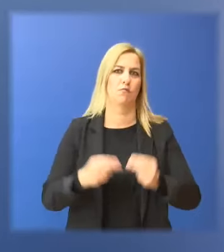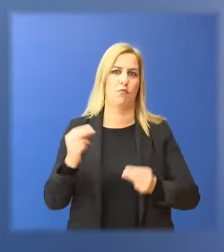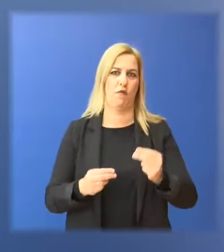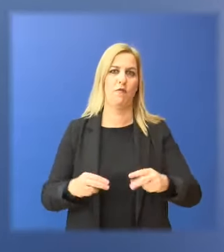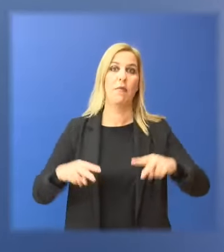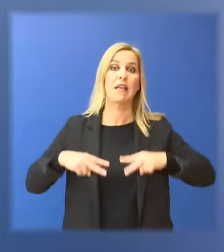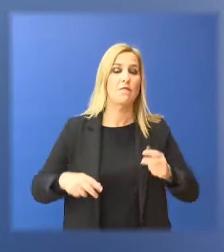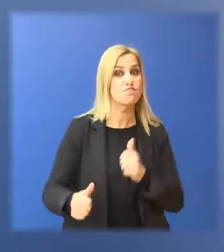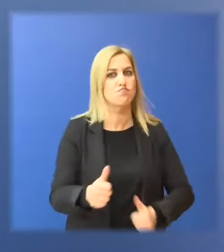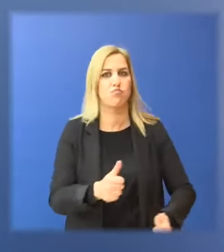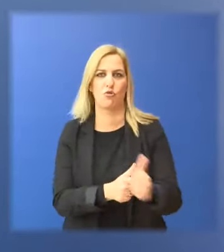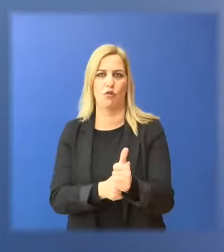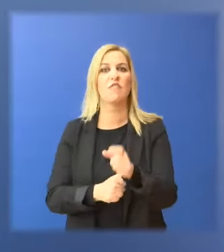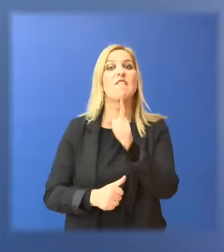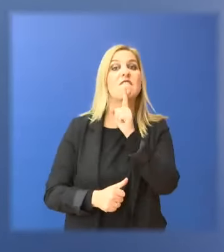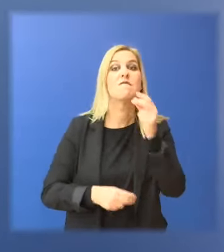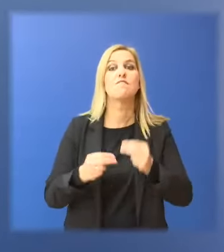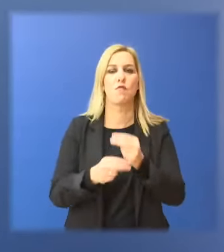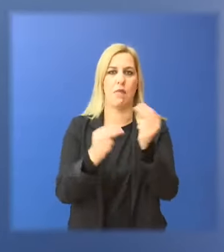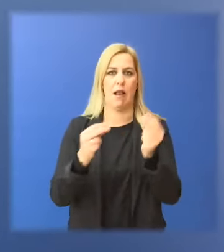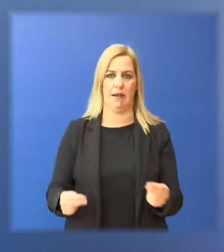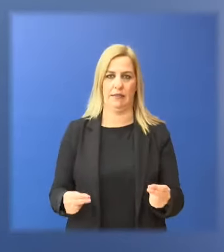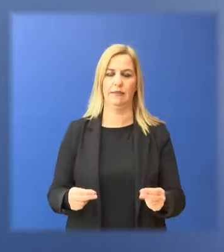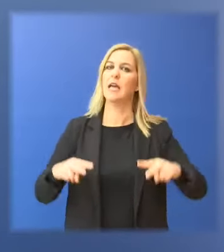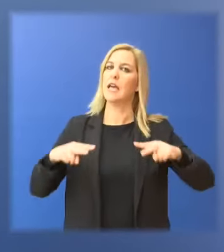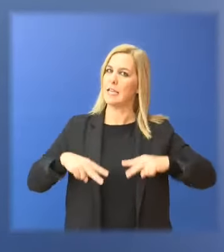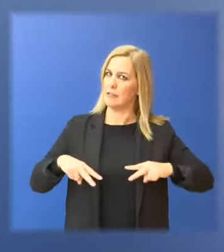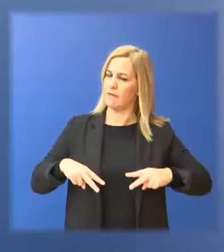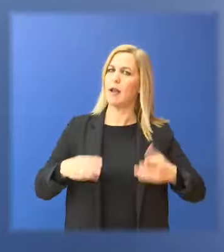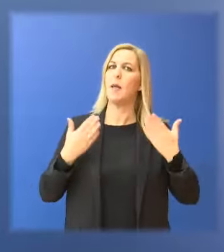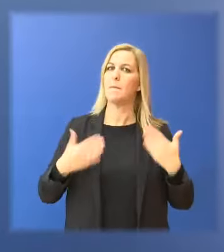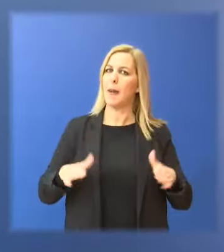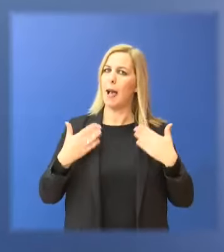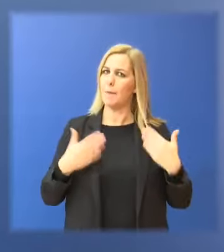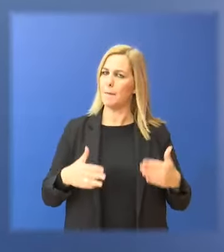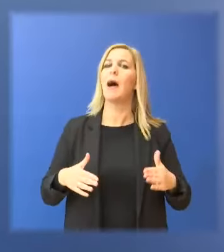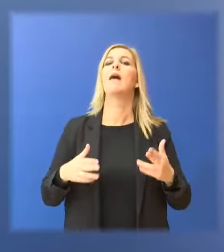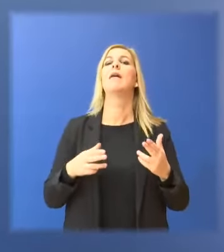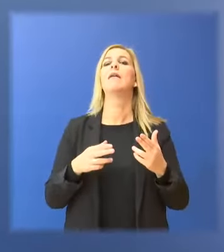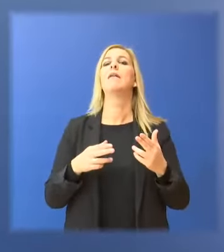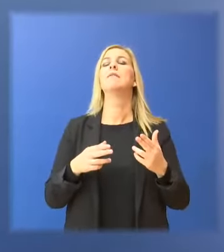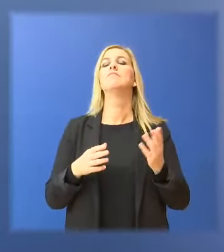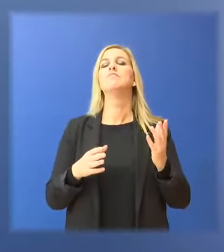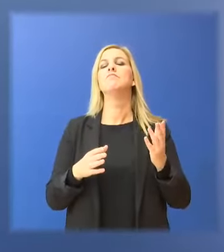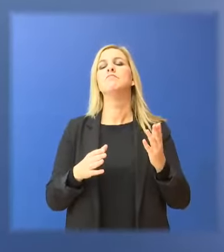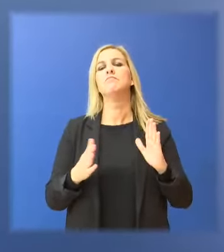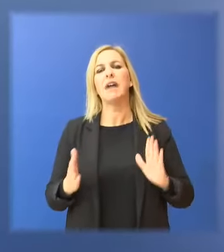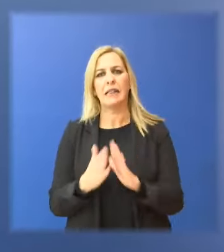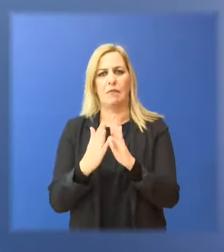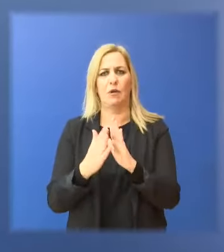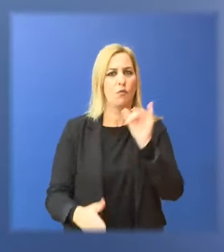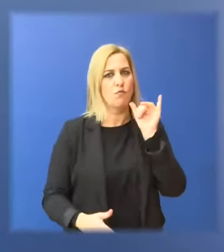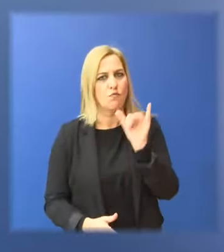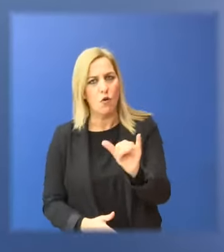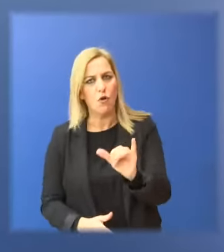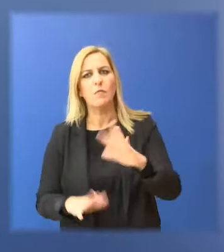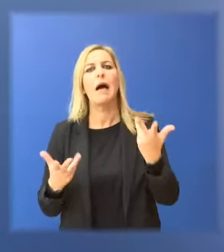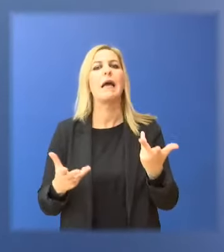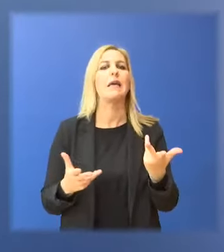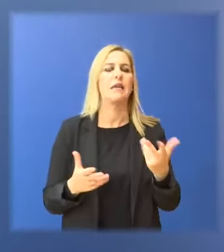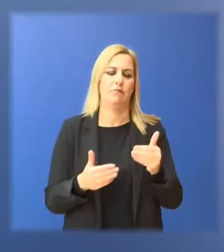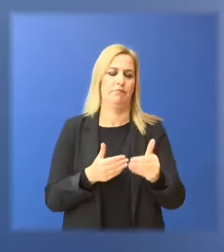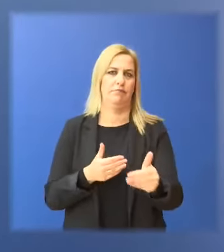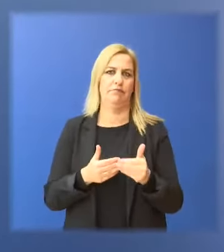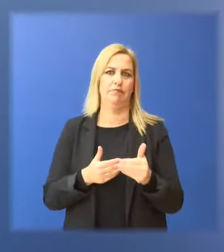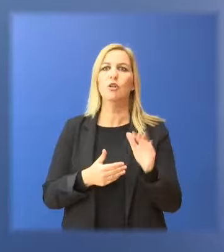της κυβέρνησης. Ήδη η κυβέρνηση έχει προχωρήσει σε μια σειρά από μόνιμες και στοχευμένες παρεμβάσεις που κατατείνουν στην